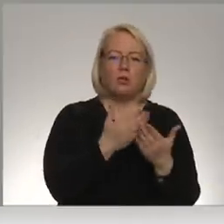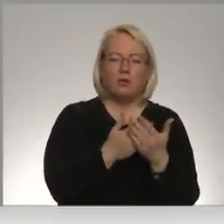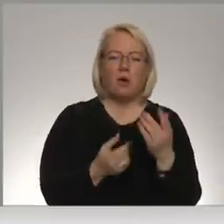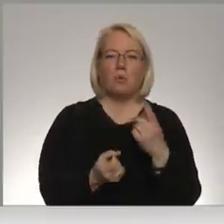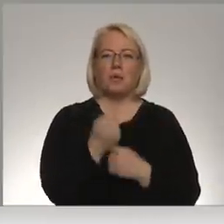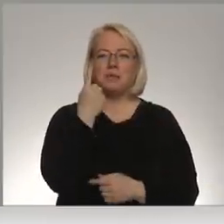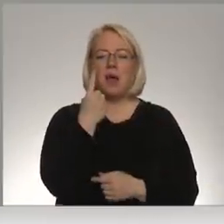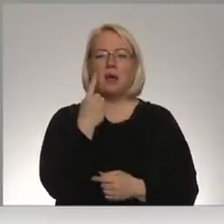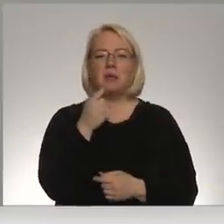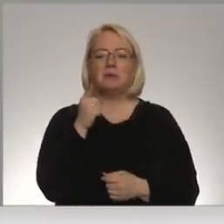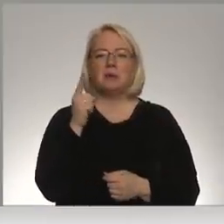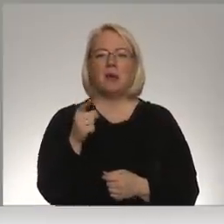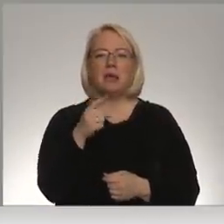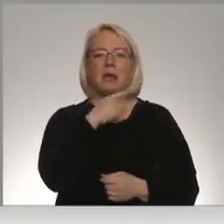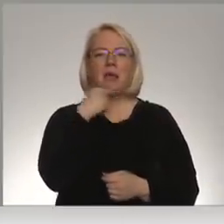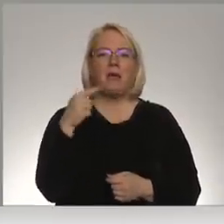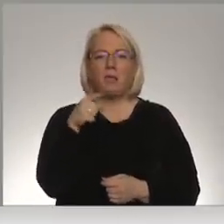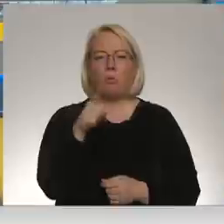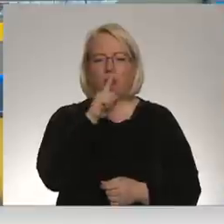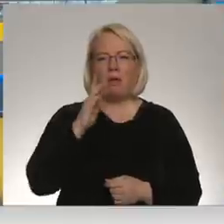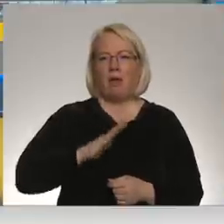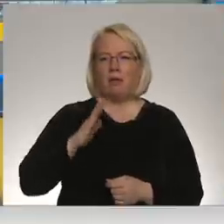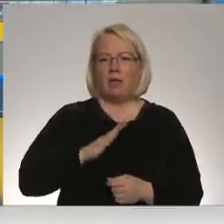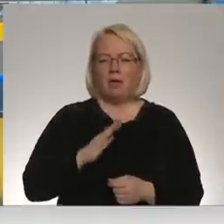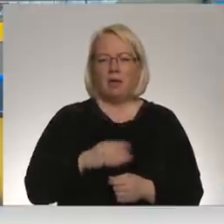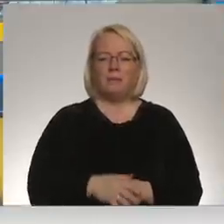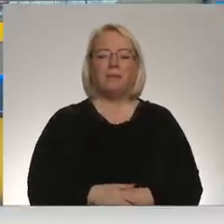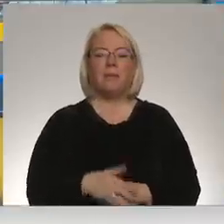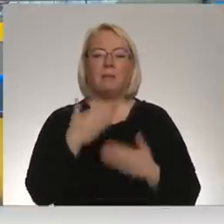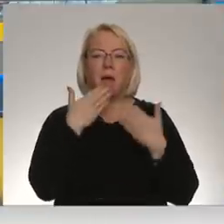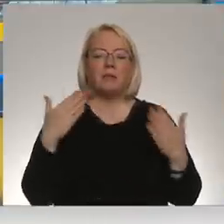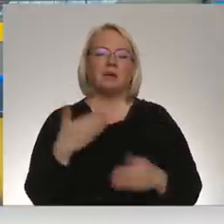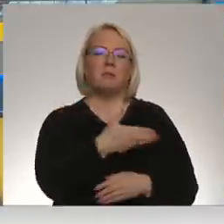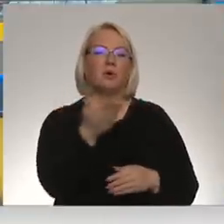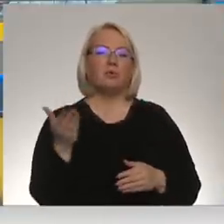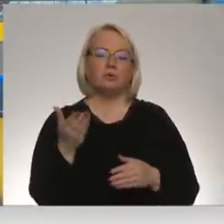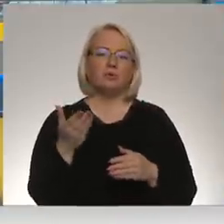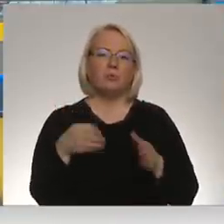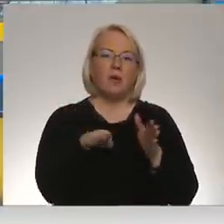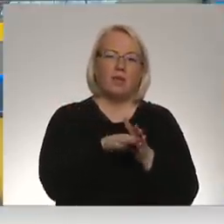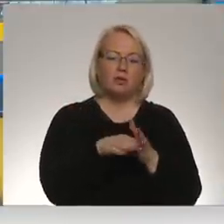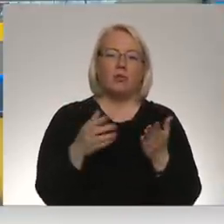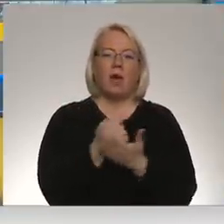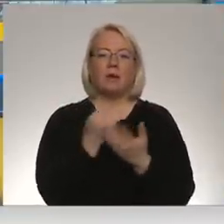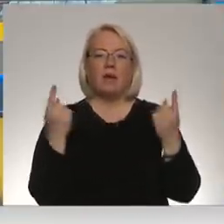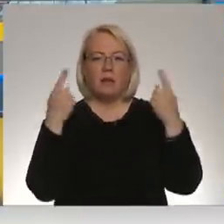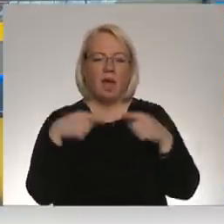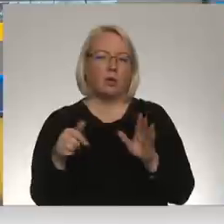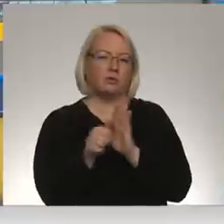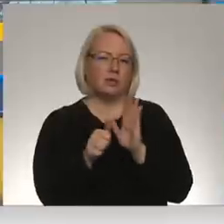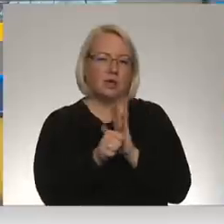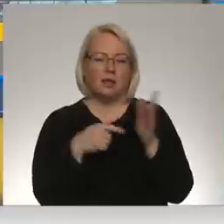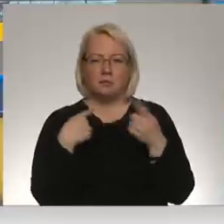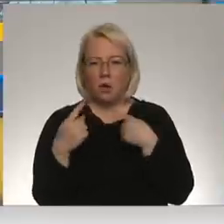rieksts agresoriem no Krievijas puses. Paldies, vēstnieki, par jūsu pievienošanos un paldies, ka atradāt laiku šajā sestdienas dienā, jā,